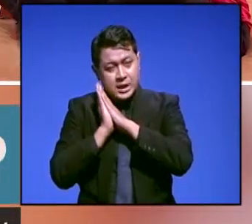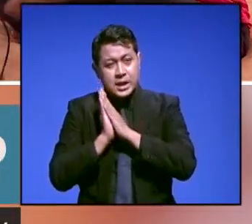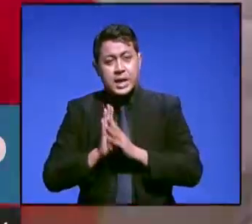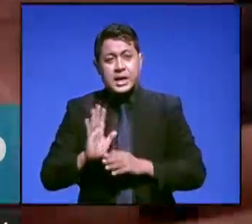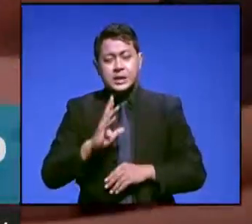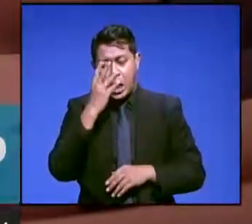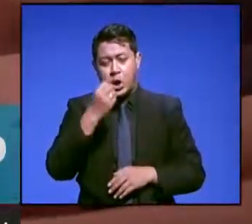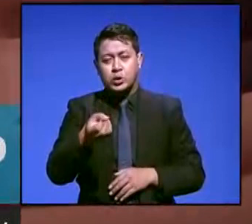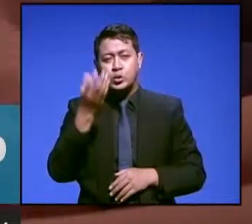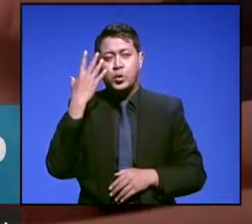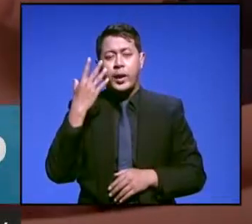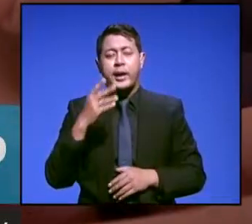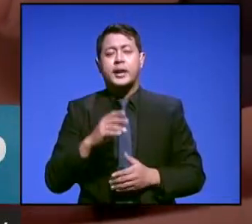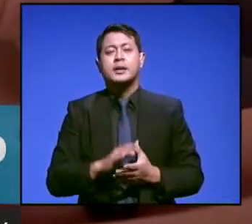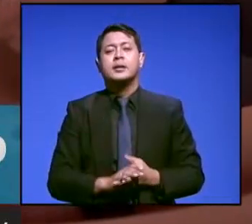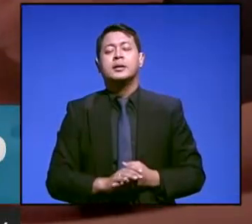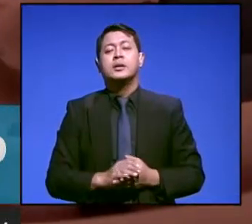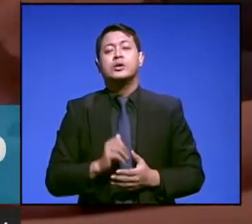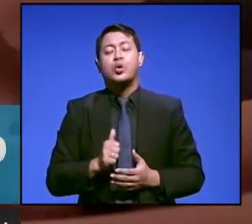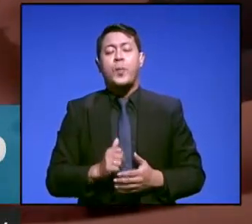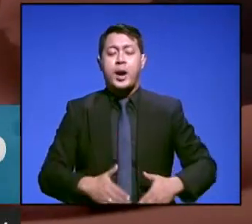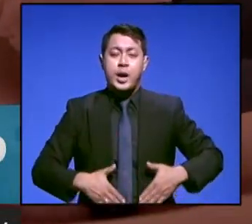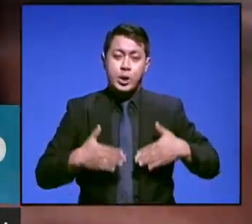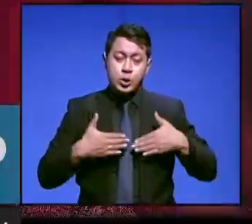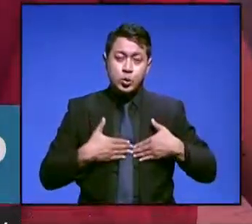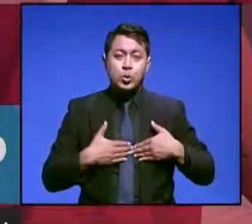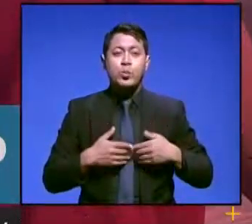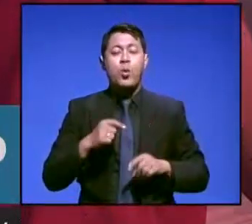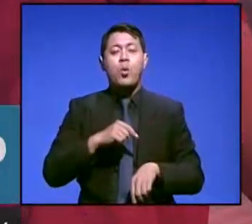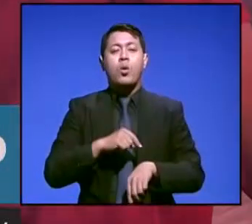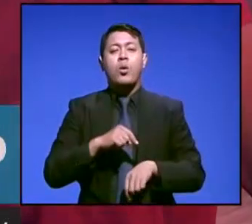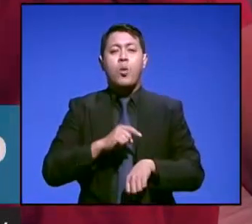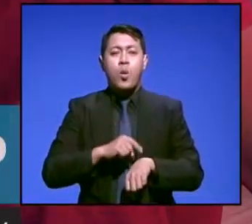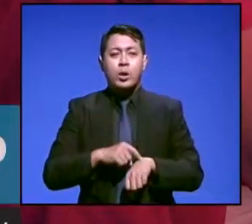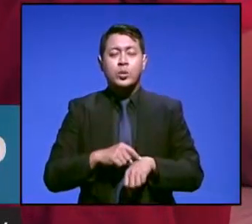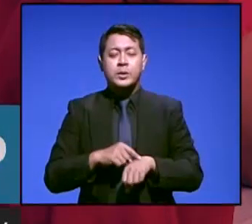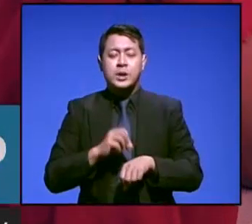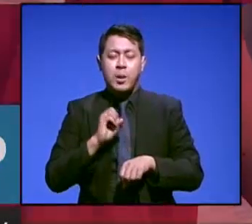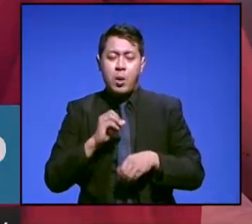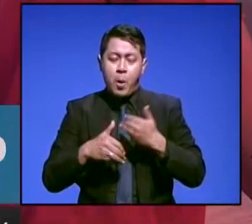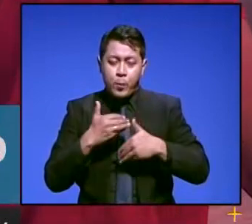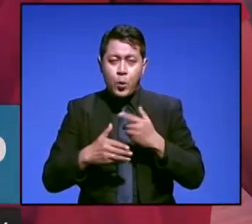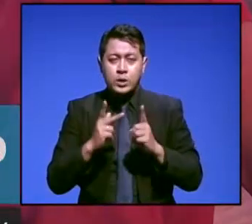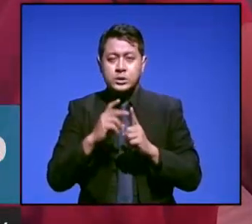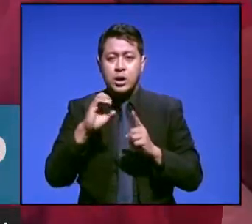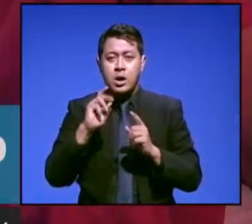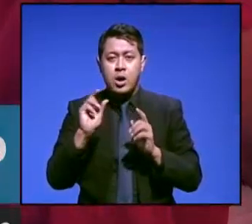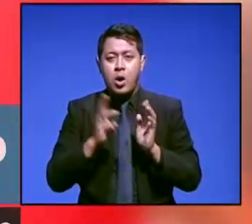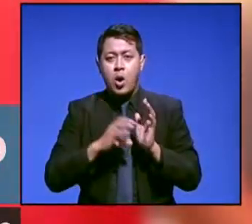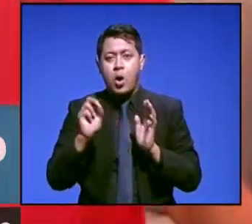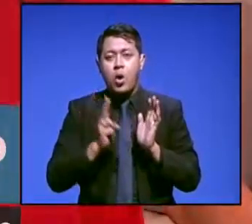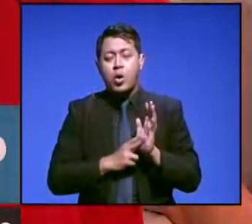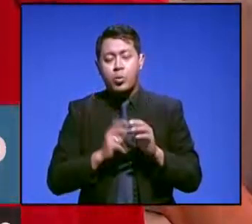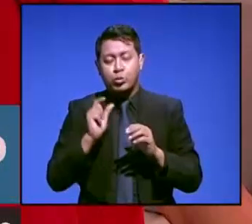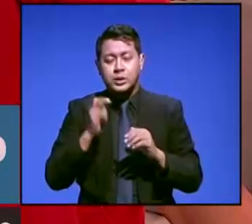jangan abaikan waktu tidur Anda supaya tubuh memiliki waktu untuk memproduksi hormon-hormon yang bermanfaat menjaga